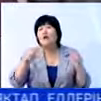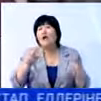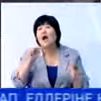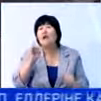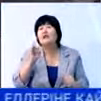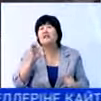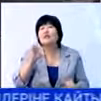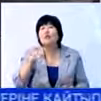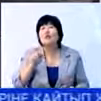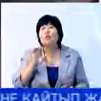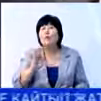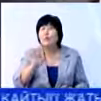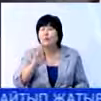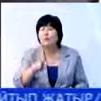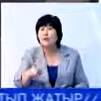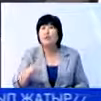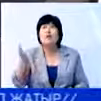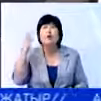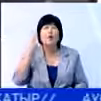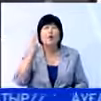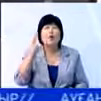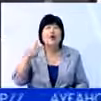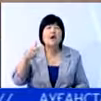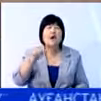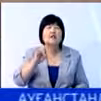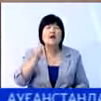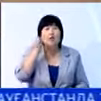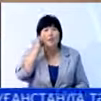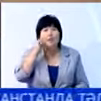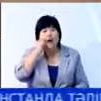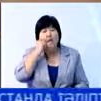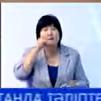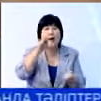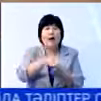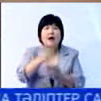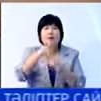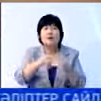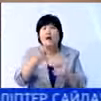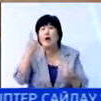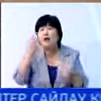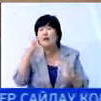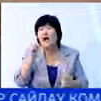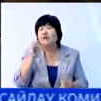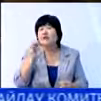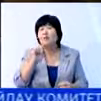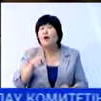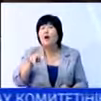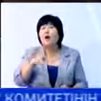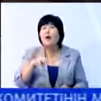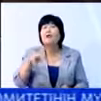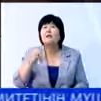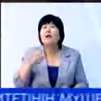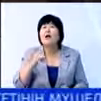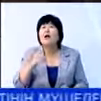Арыстанбаб кесенесіне барды. Көне мазар сонда 12-ші ғасырда баба қабірінің үстіне салынған. Аңыз бойынша Арыстанбаб Мұхаммед